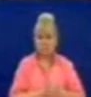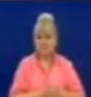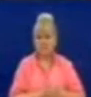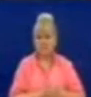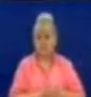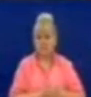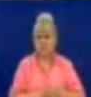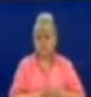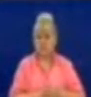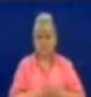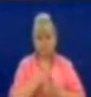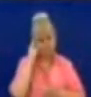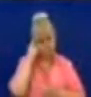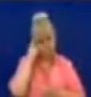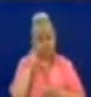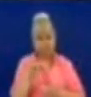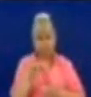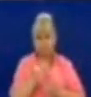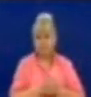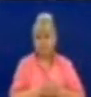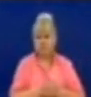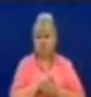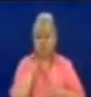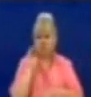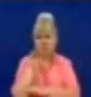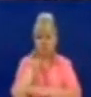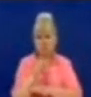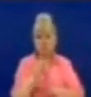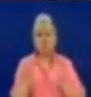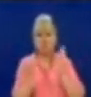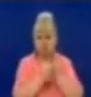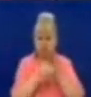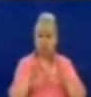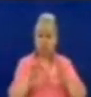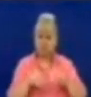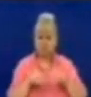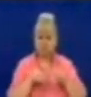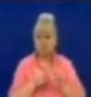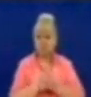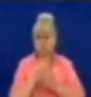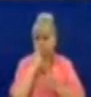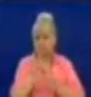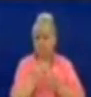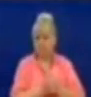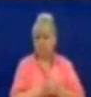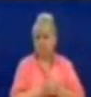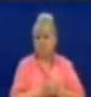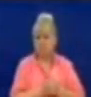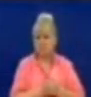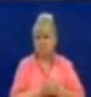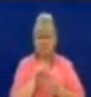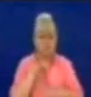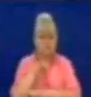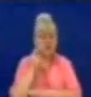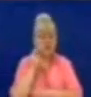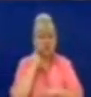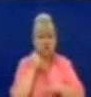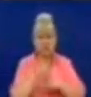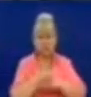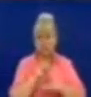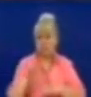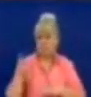dhe mendoj që në këtë drejtim ky raport i përmbush kriteret që duhet të përmbush një raport i Bankës Qendrore, por në aspektin